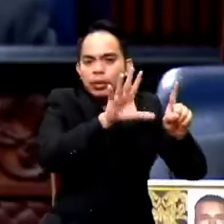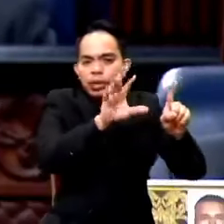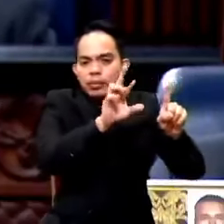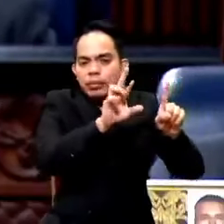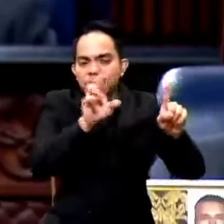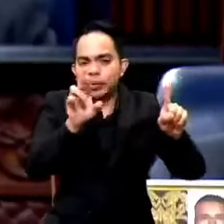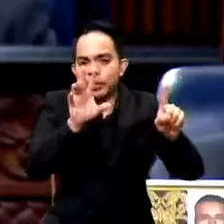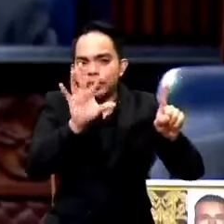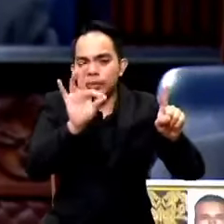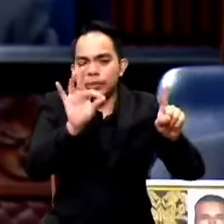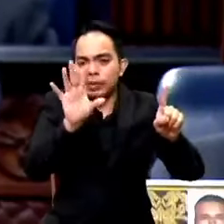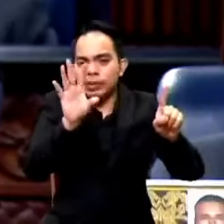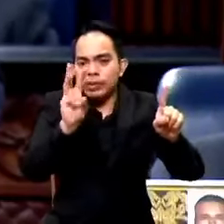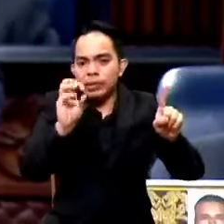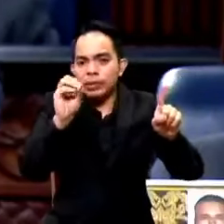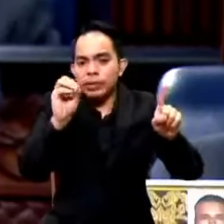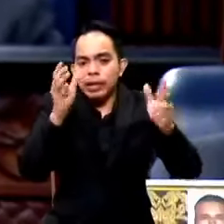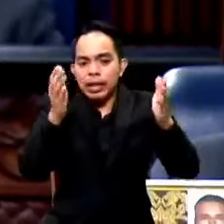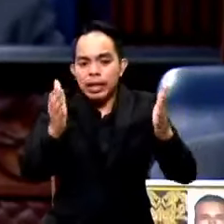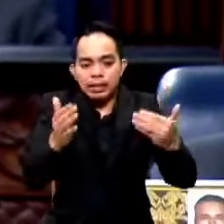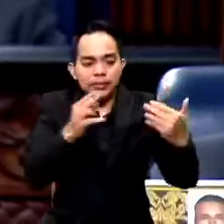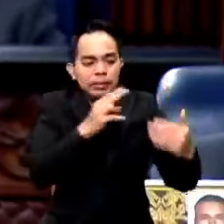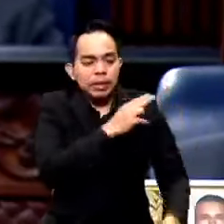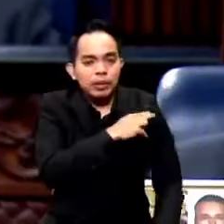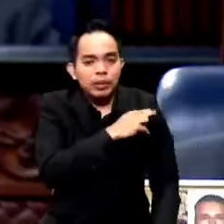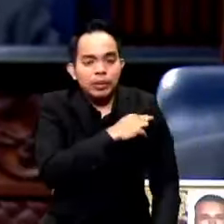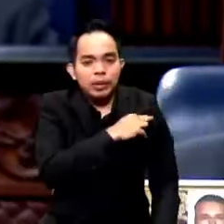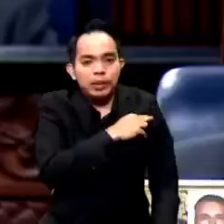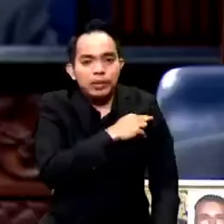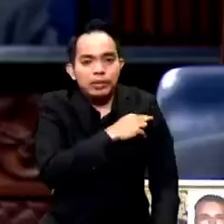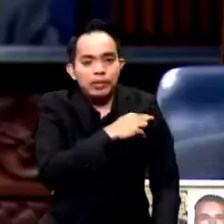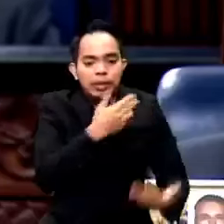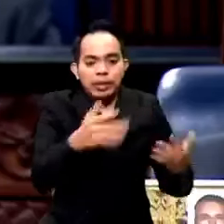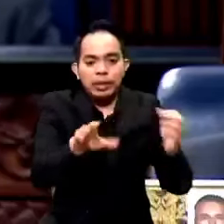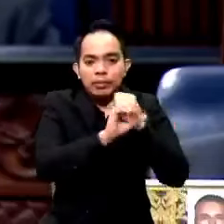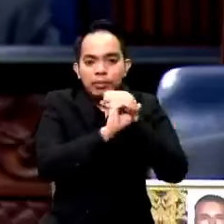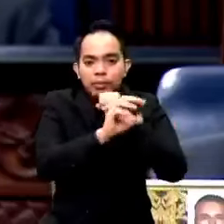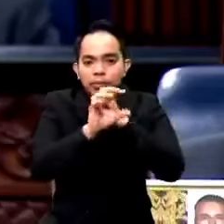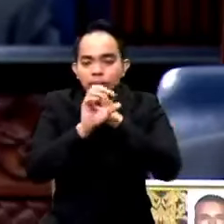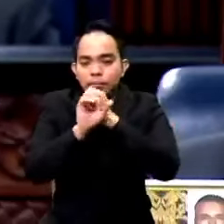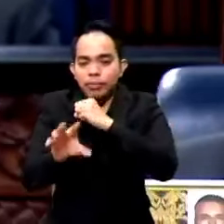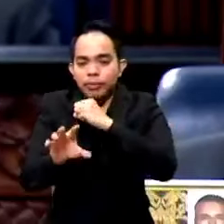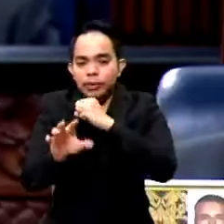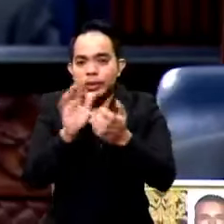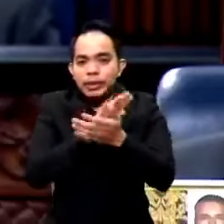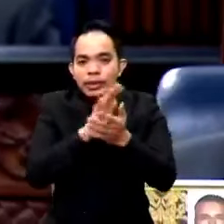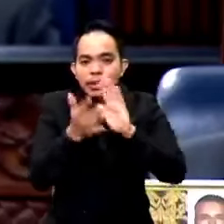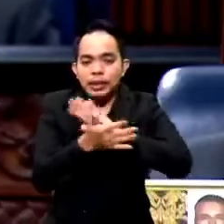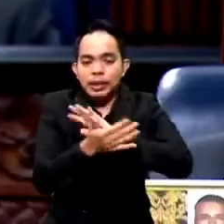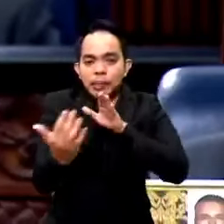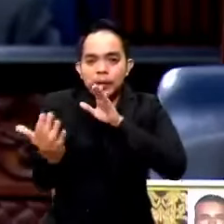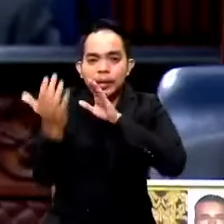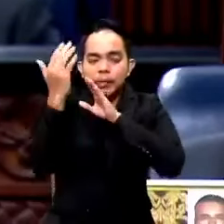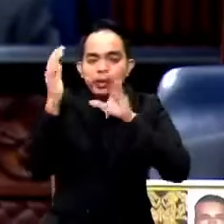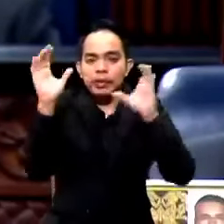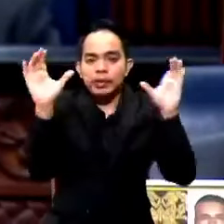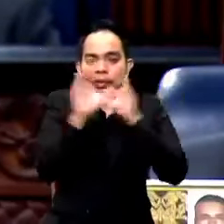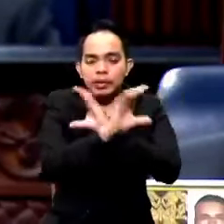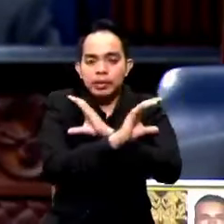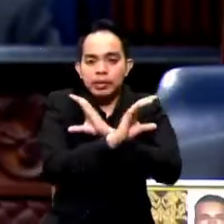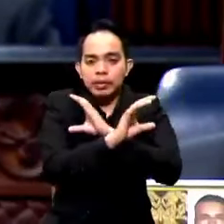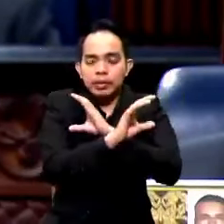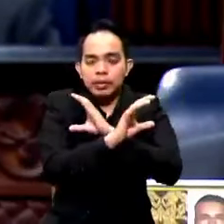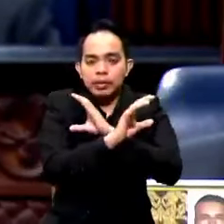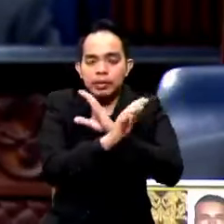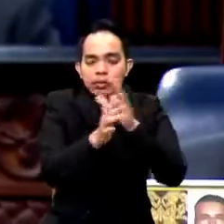berbanding5,956 kekosongan jawatan yang diiklankan bagi menangani cabaran guna tenaga